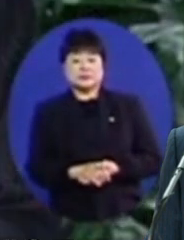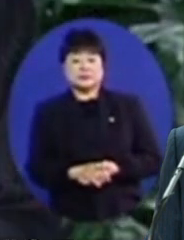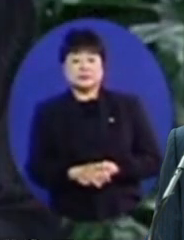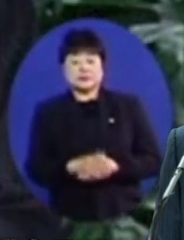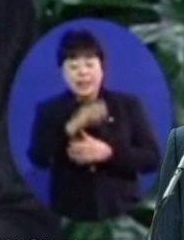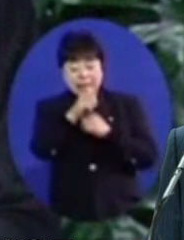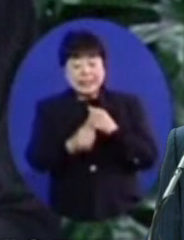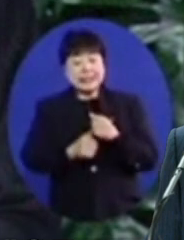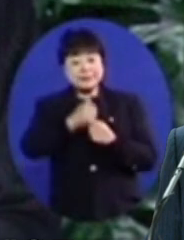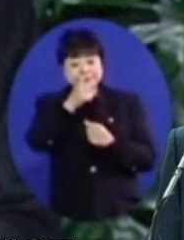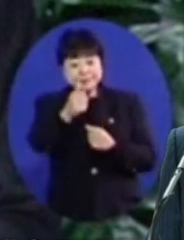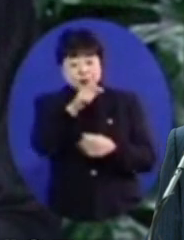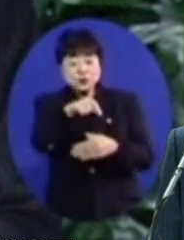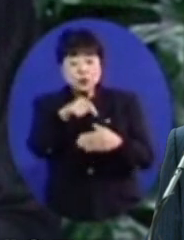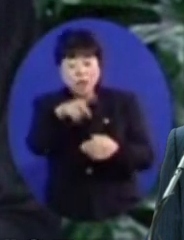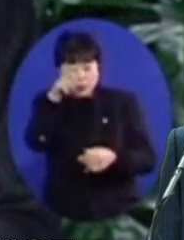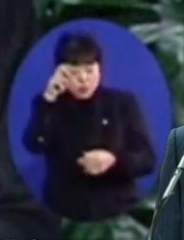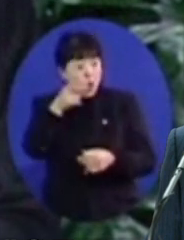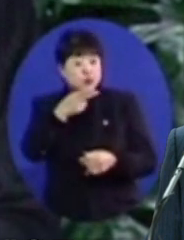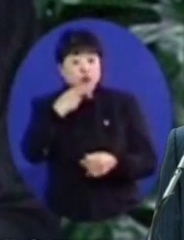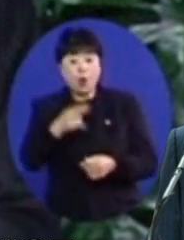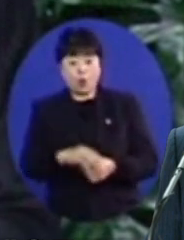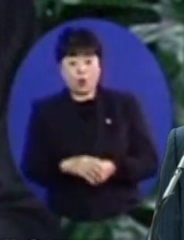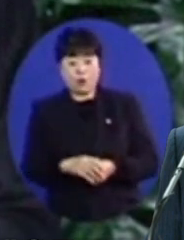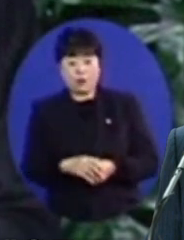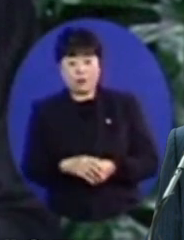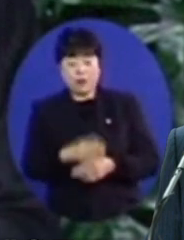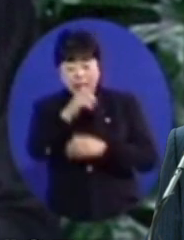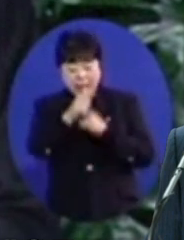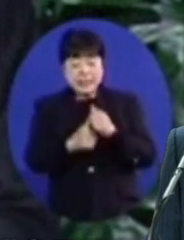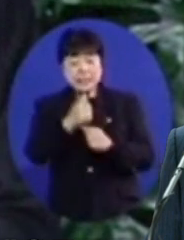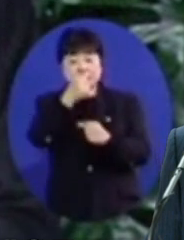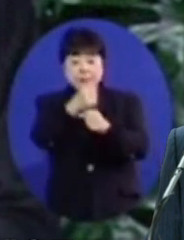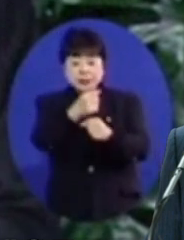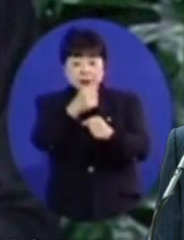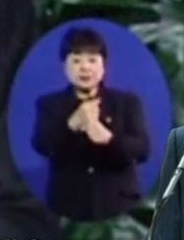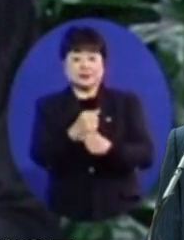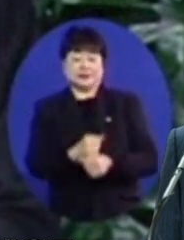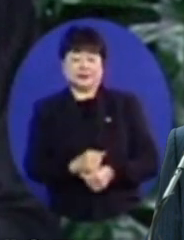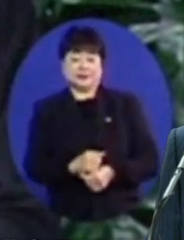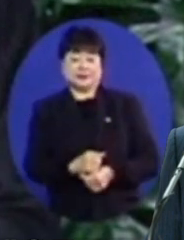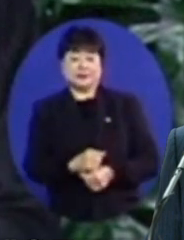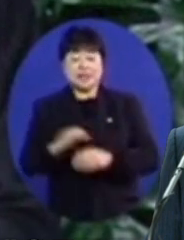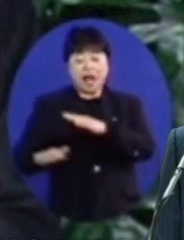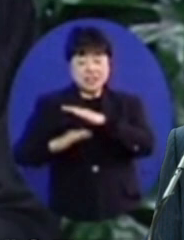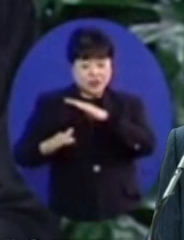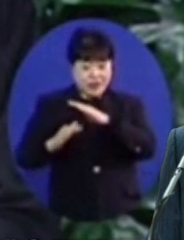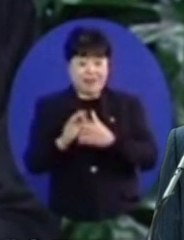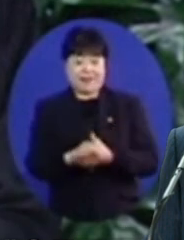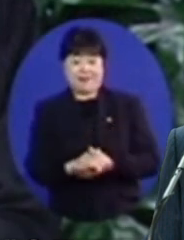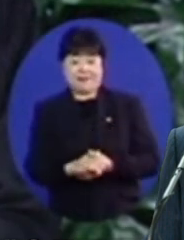하나님 속에도 미움은 없고 하나님이신 오리지날 가정에